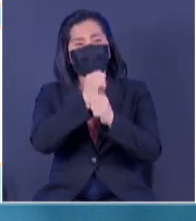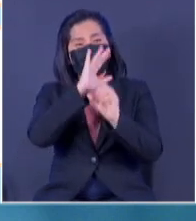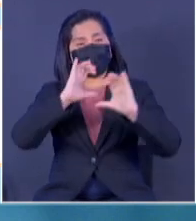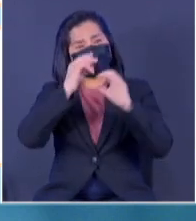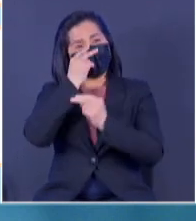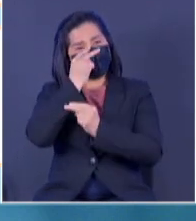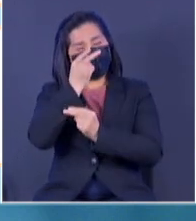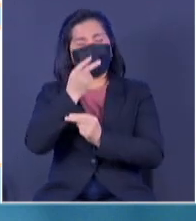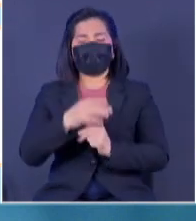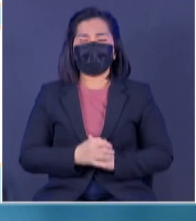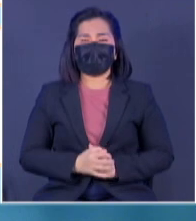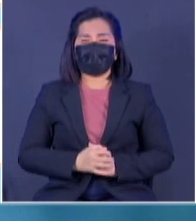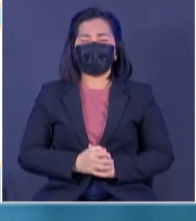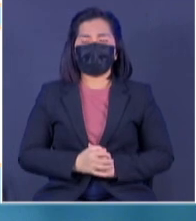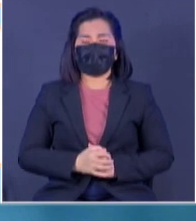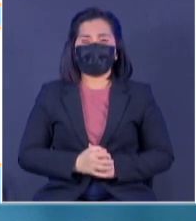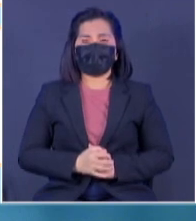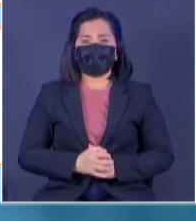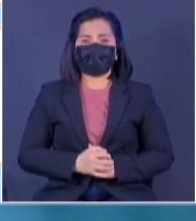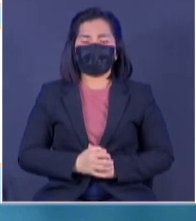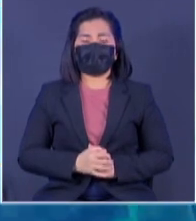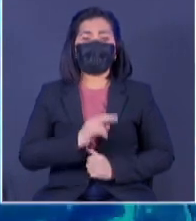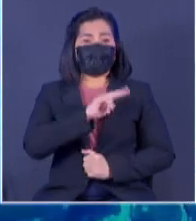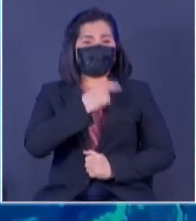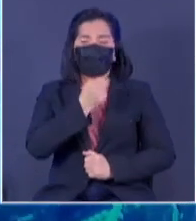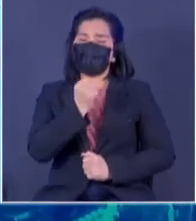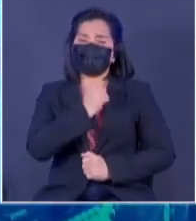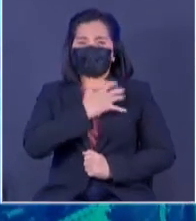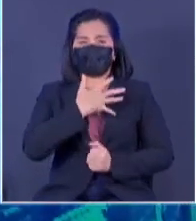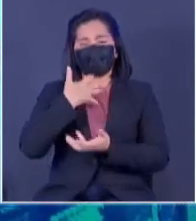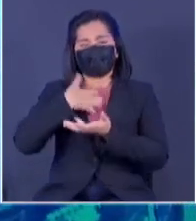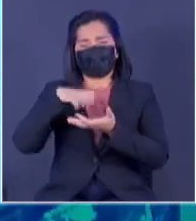บาลอย่างใกล้ชิดนี่ฮะหมอไม่ทนออกแถลงการทั้งหมดนี้มา